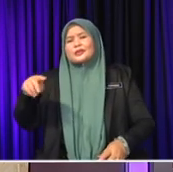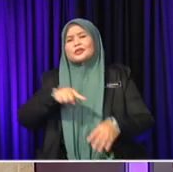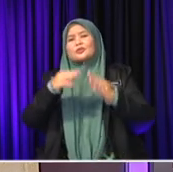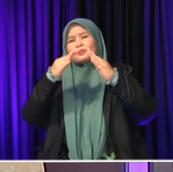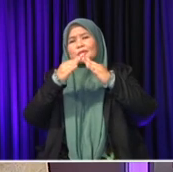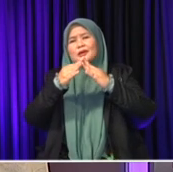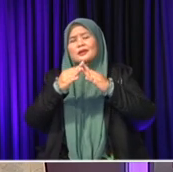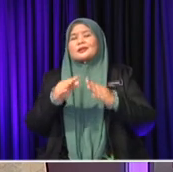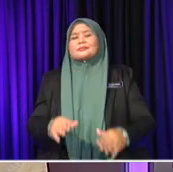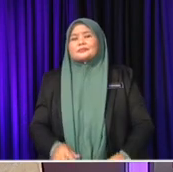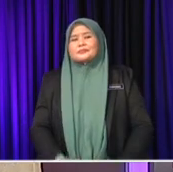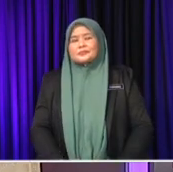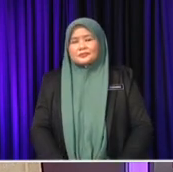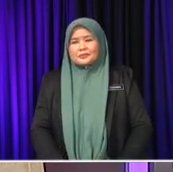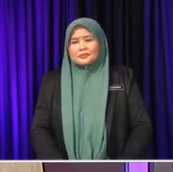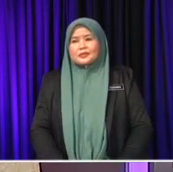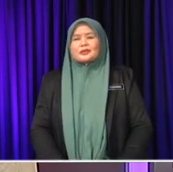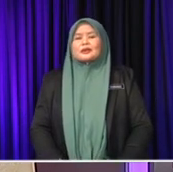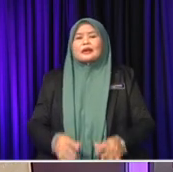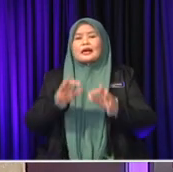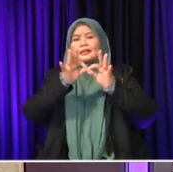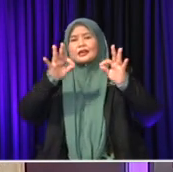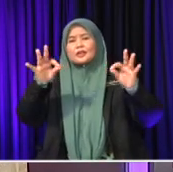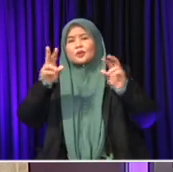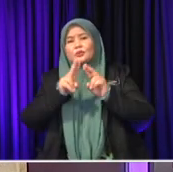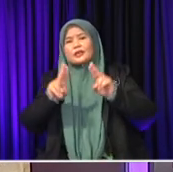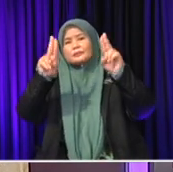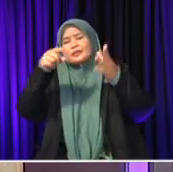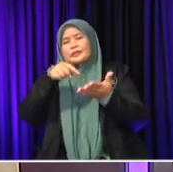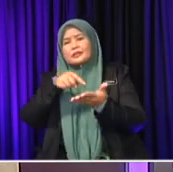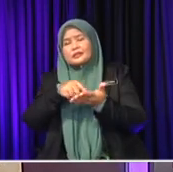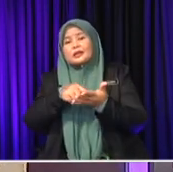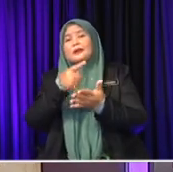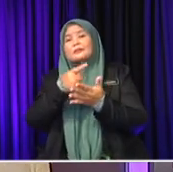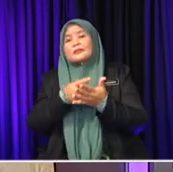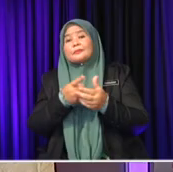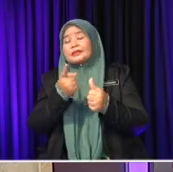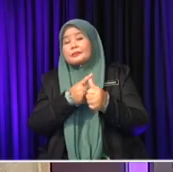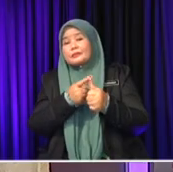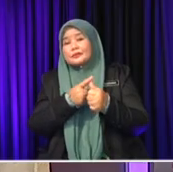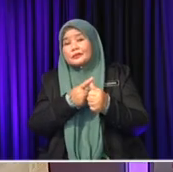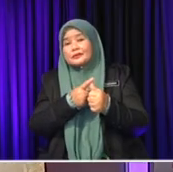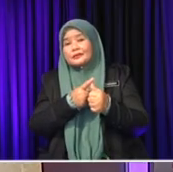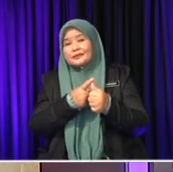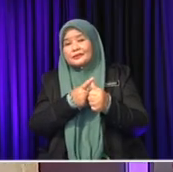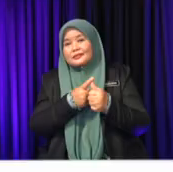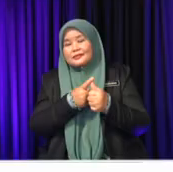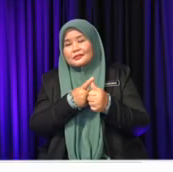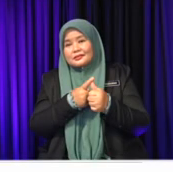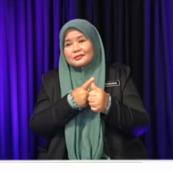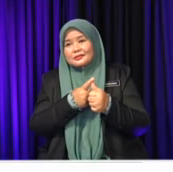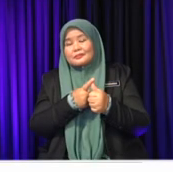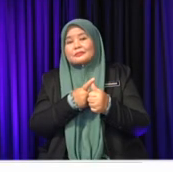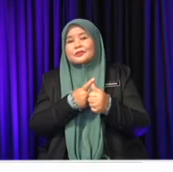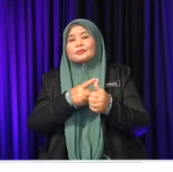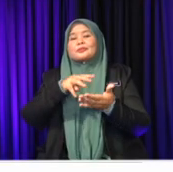gimana saja Anda yang pertama tadi apa ya ayyuhannas